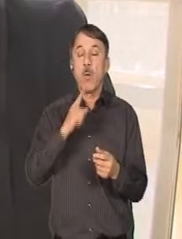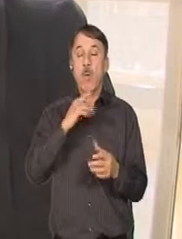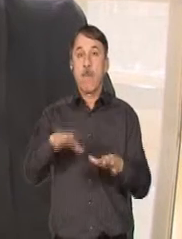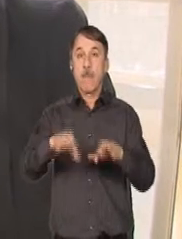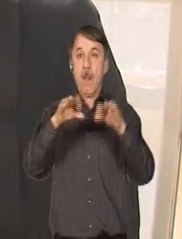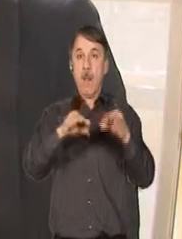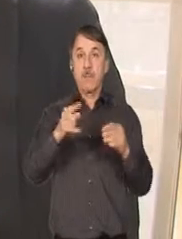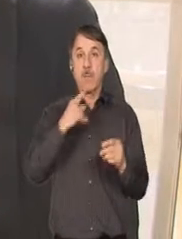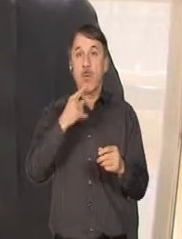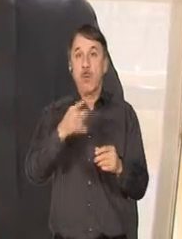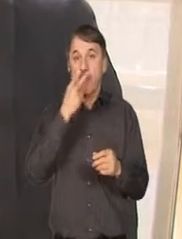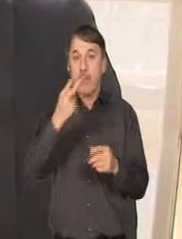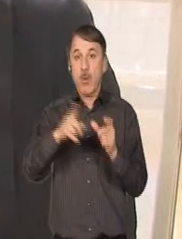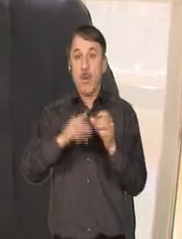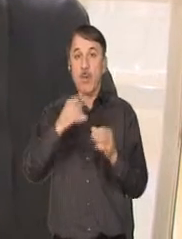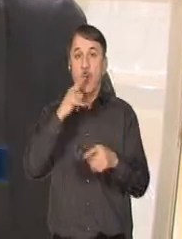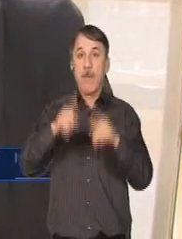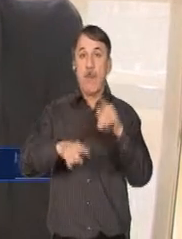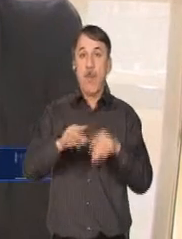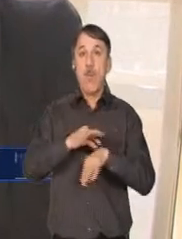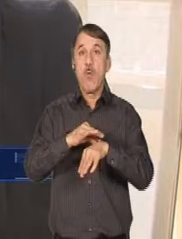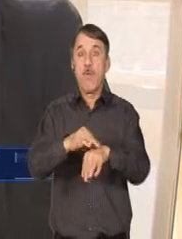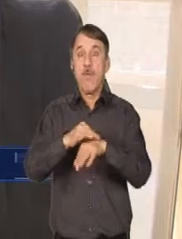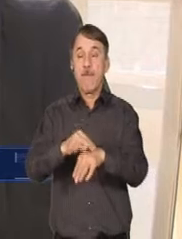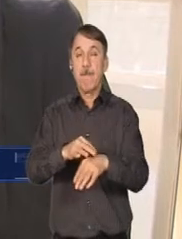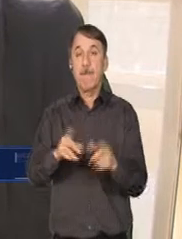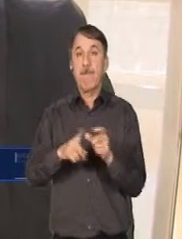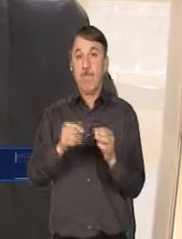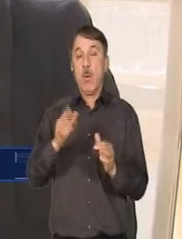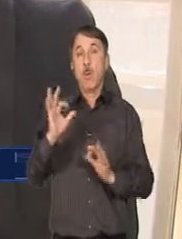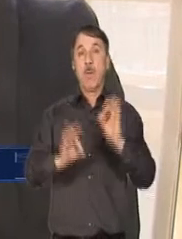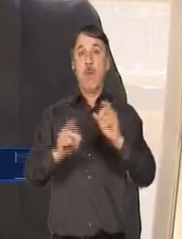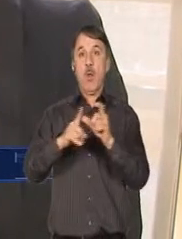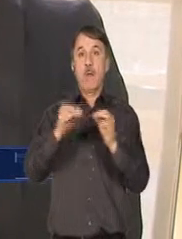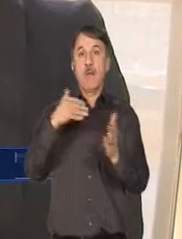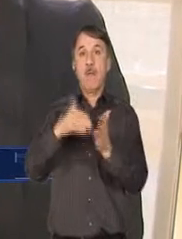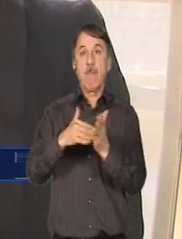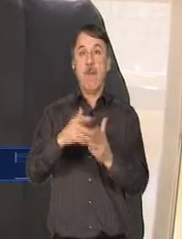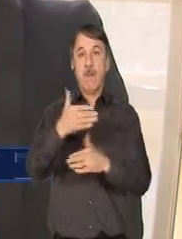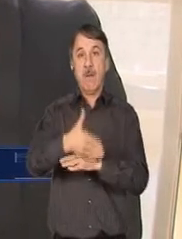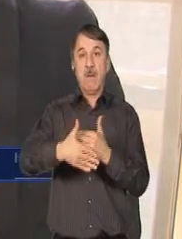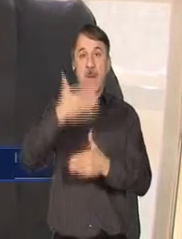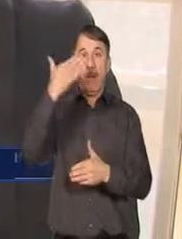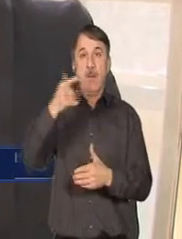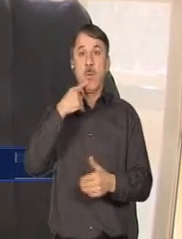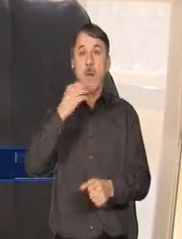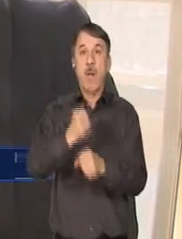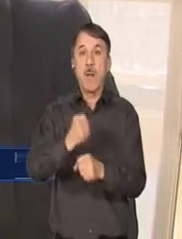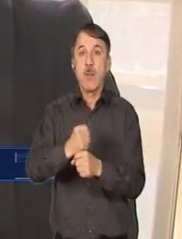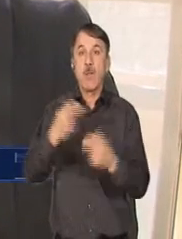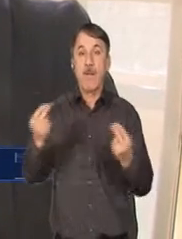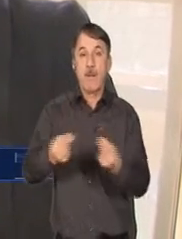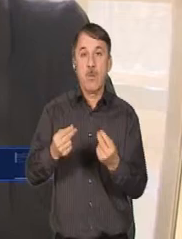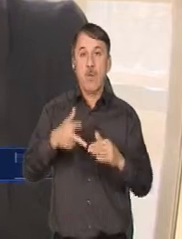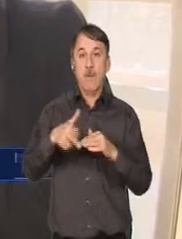optičke mreže, postavili smo 882 naše kamere visoke rezolucije. Naravno, u 2015. godini nastavljamo sa radovima